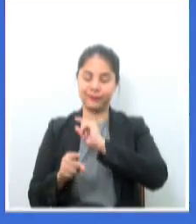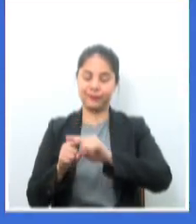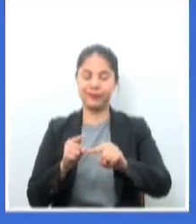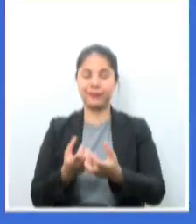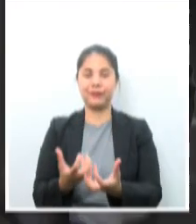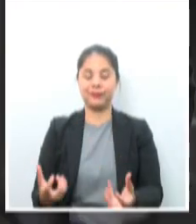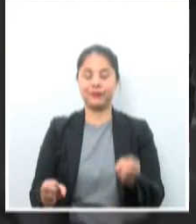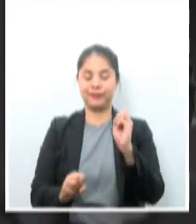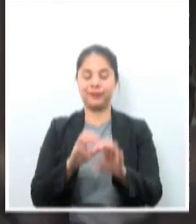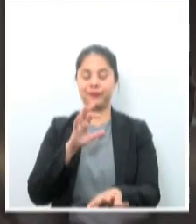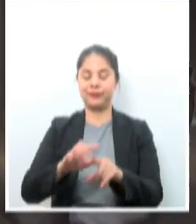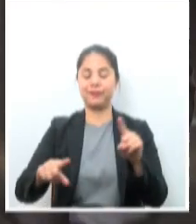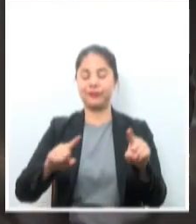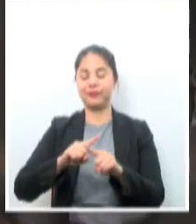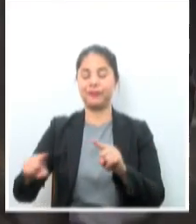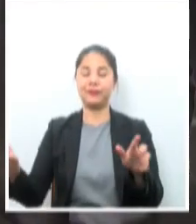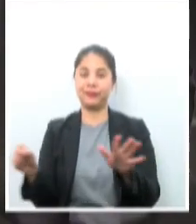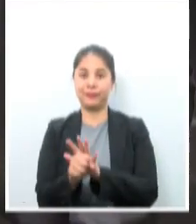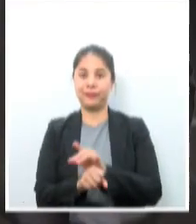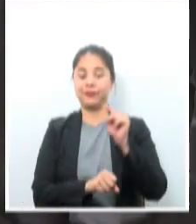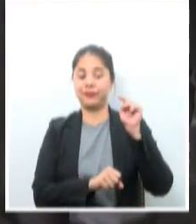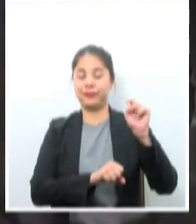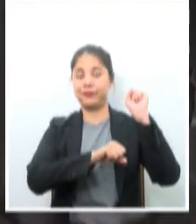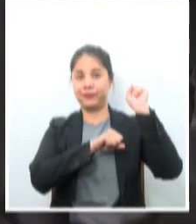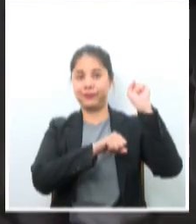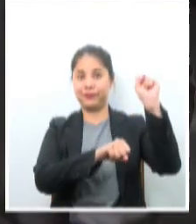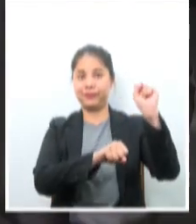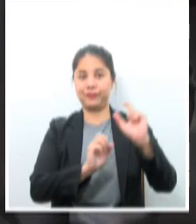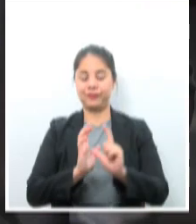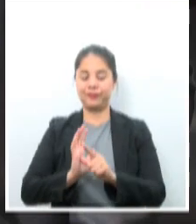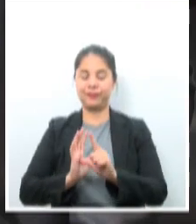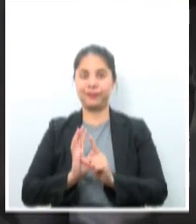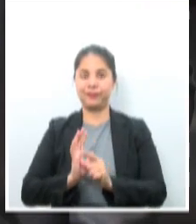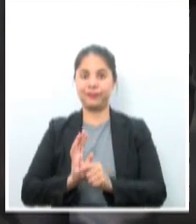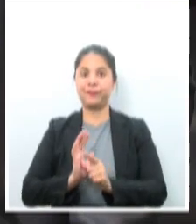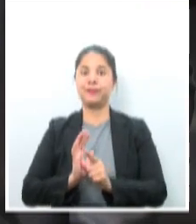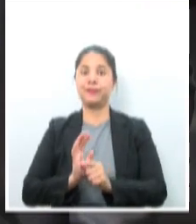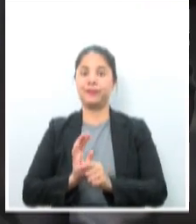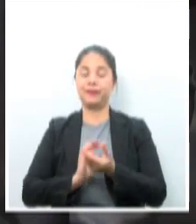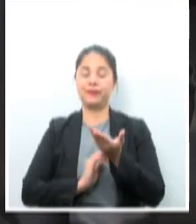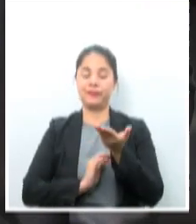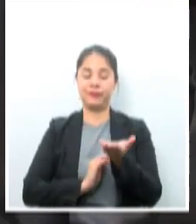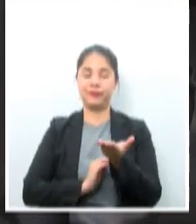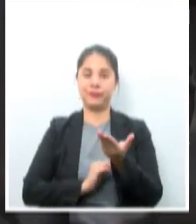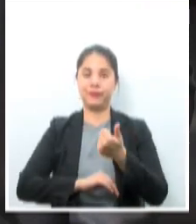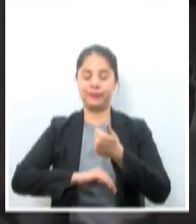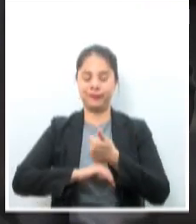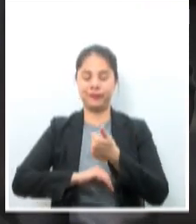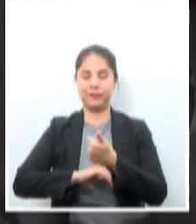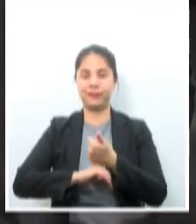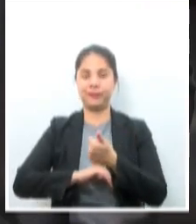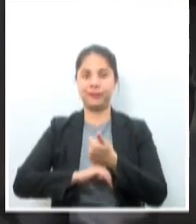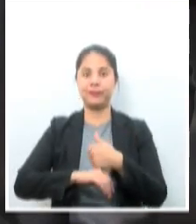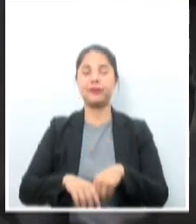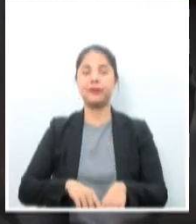อยจากประกาศจุดเน้นดังกล่าวสพท.โดยท่านเลขาธิการคณะกรรมการการศึกษาขั้นพื้นฐานว่าที่ร้อยตรีธนุวงจินด